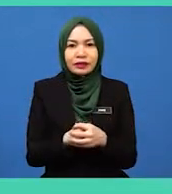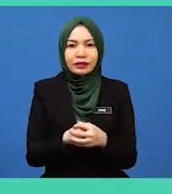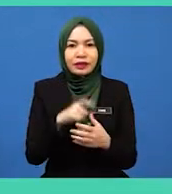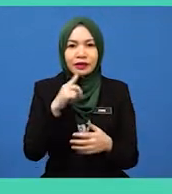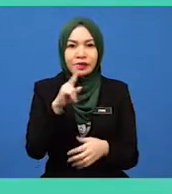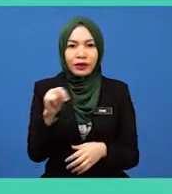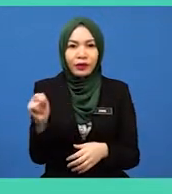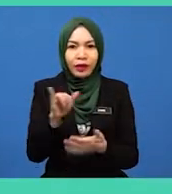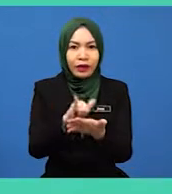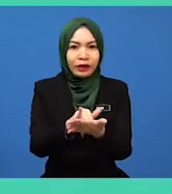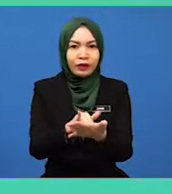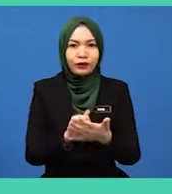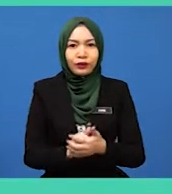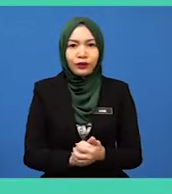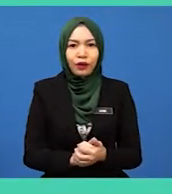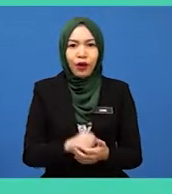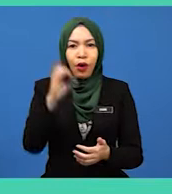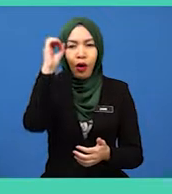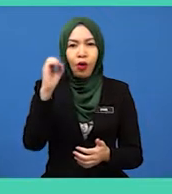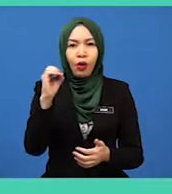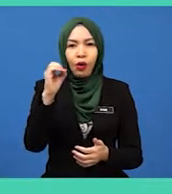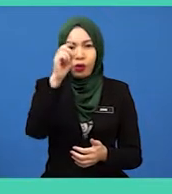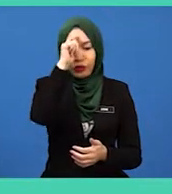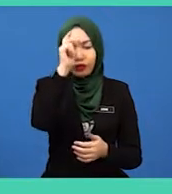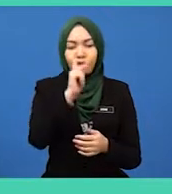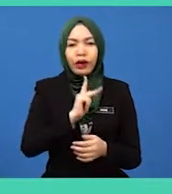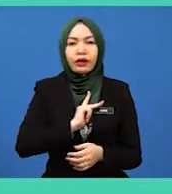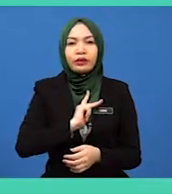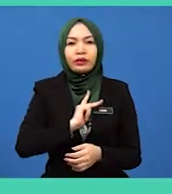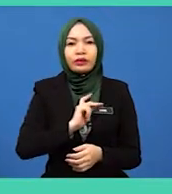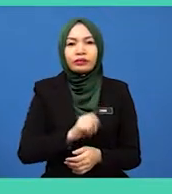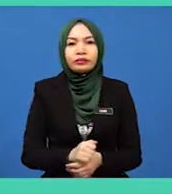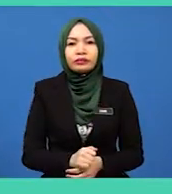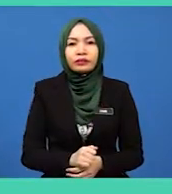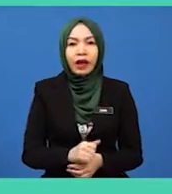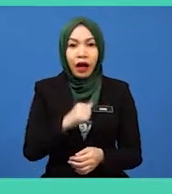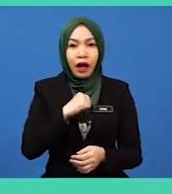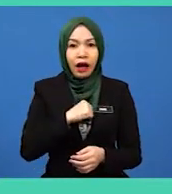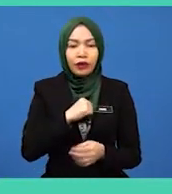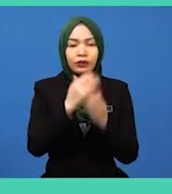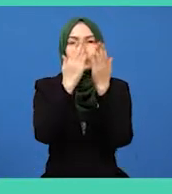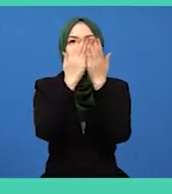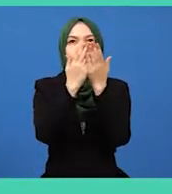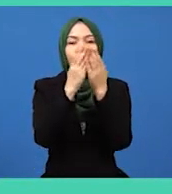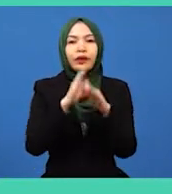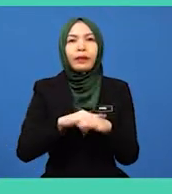iaitu, oh Tuhanku, aku bersyukur kepadamu.